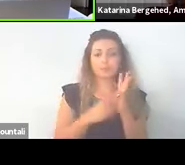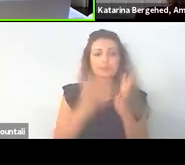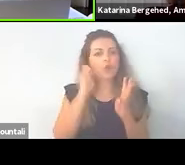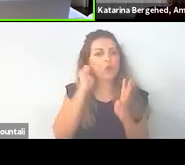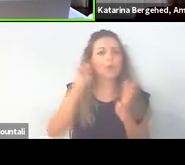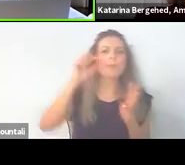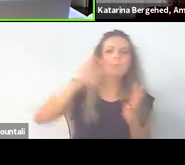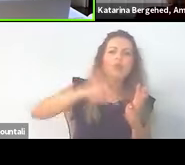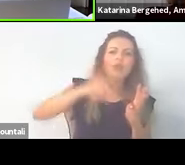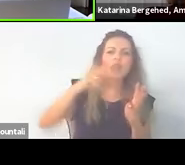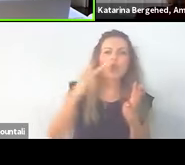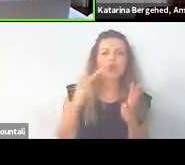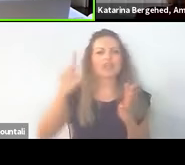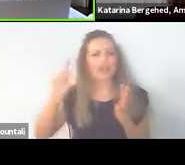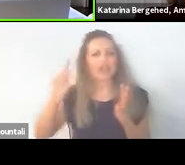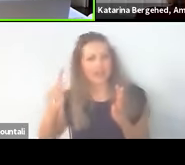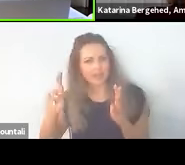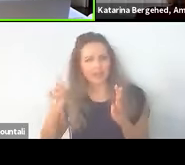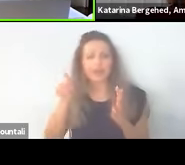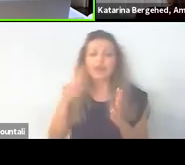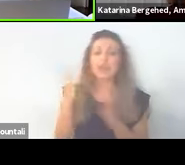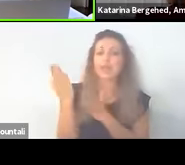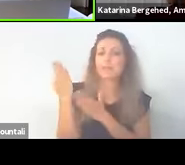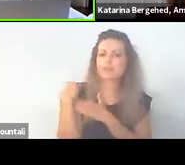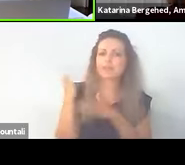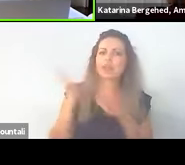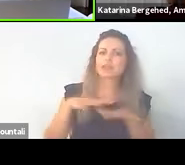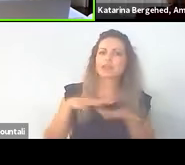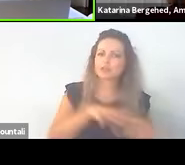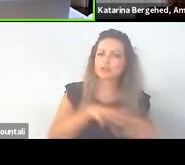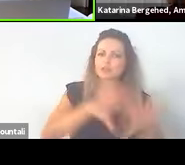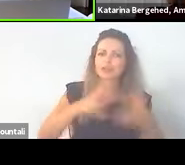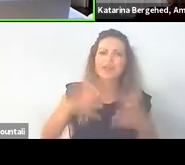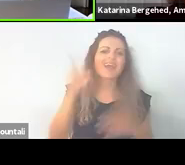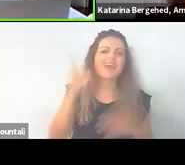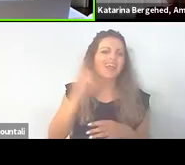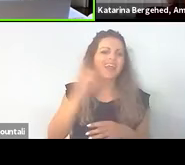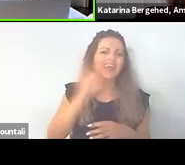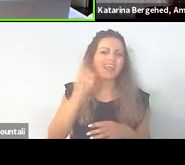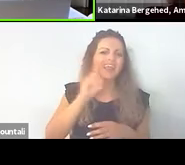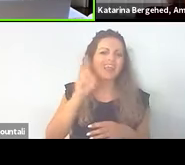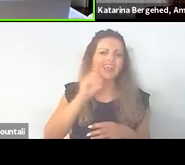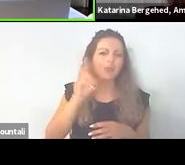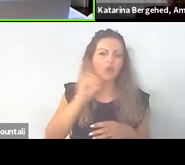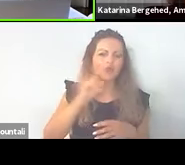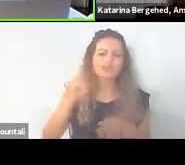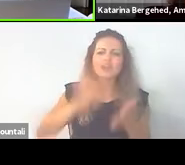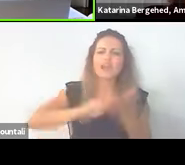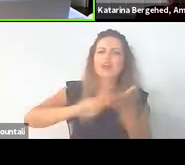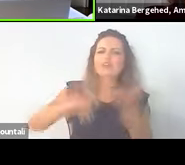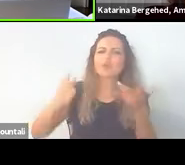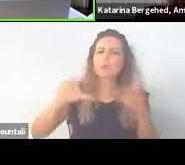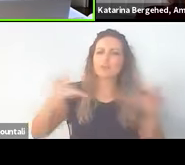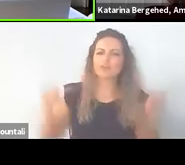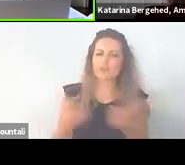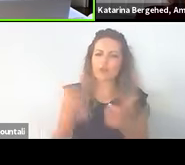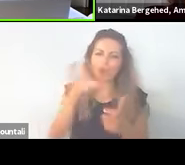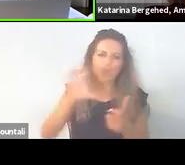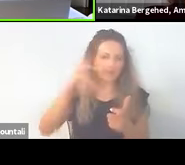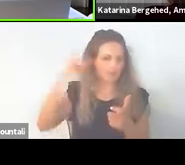είναι υπεύθυνη εκστρατιών για τα δικαιώματα των γυναικών στο Περιφερειακό Γραφείο της Ευρώπης, μέλος της Διεθνούς Γραμματείας της